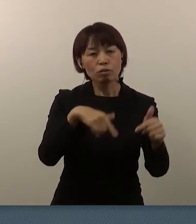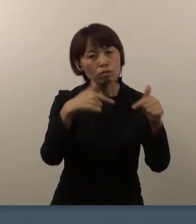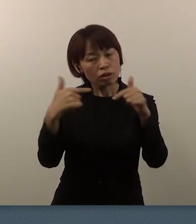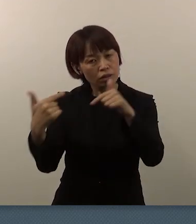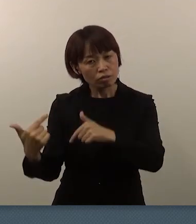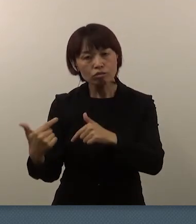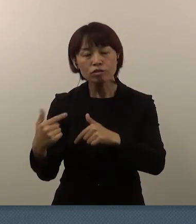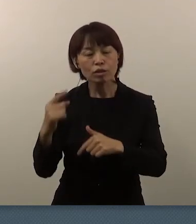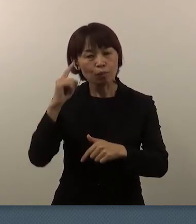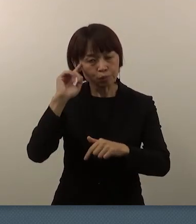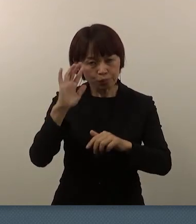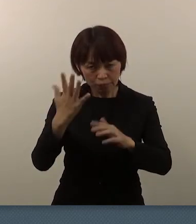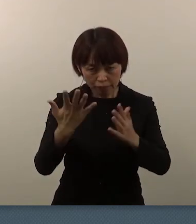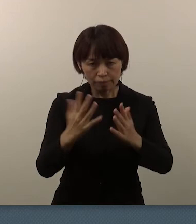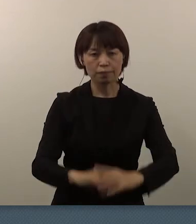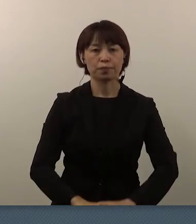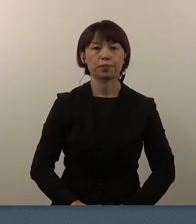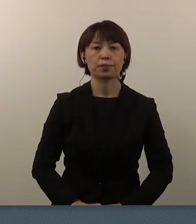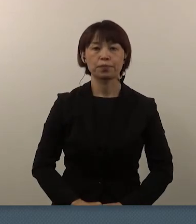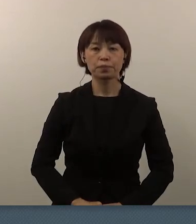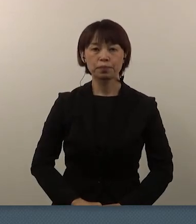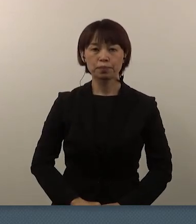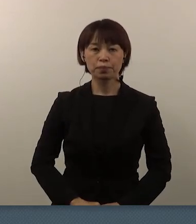中にはないです。